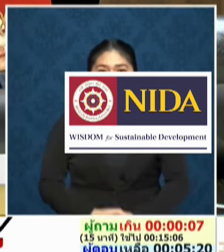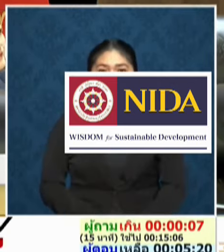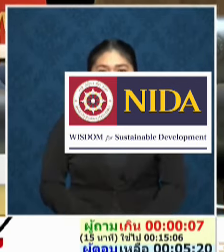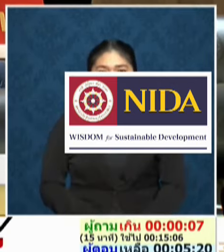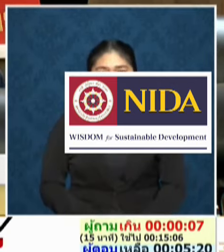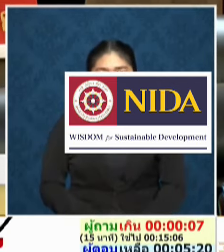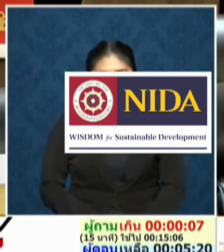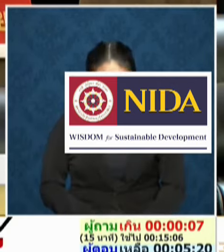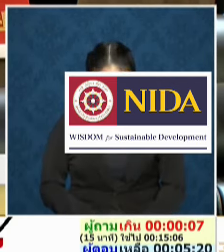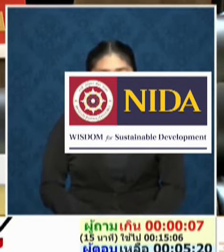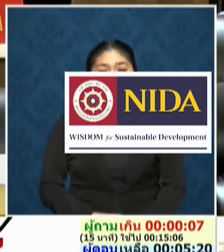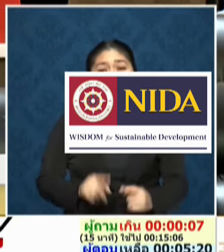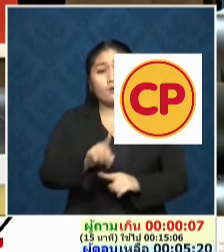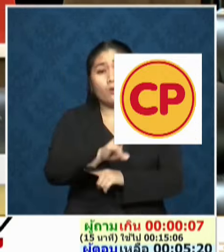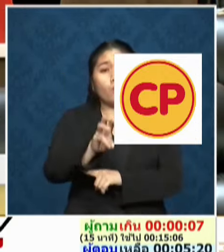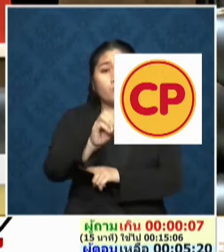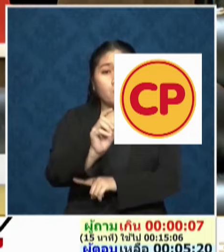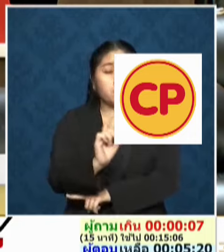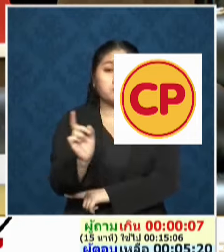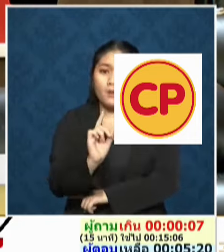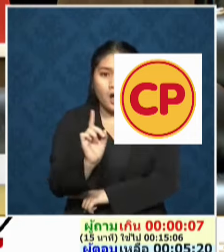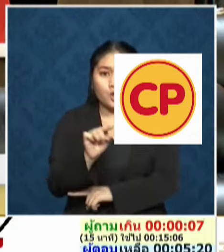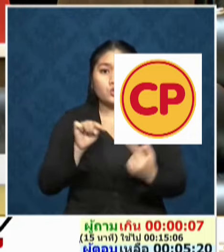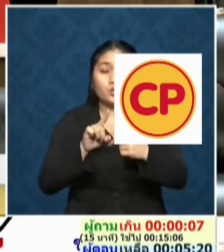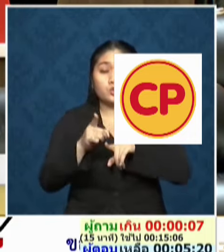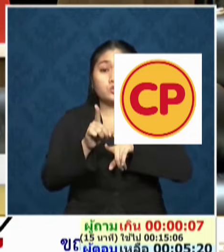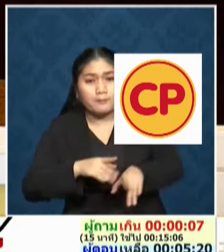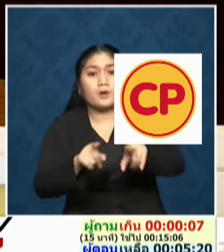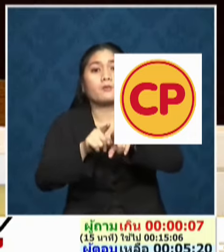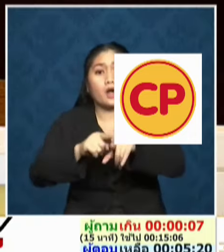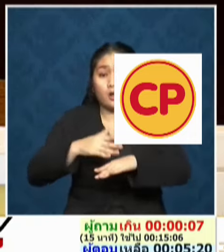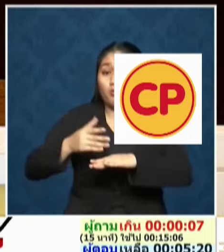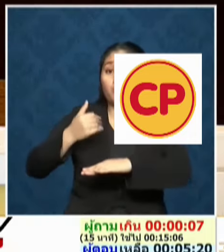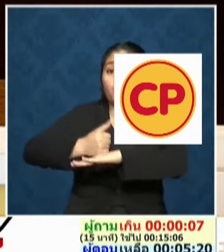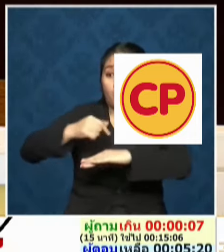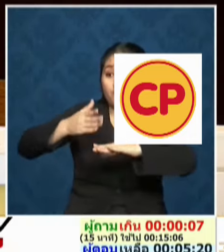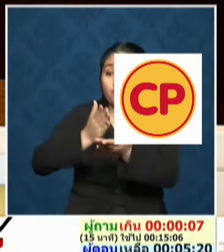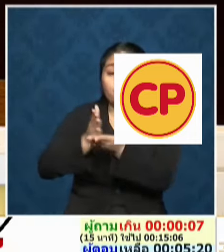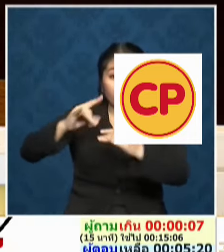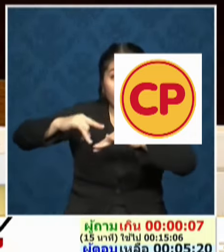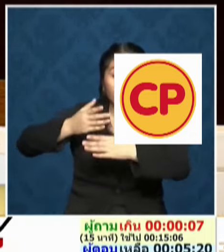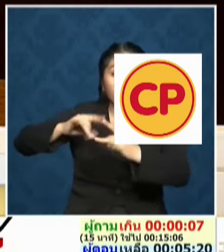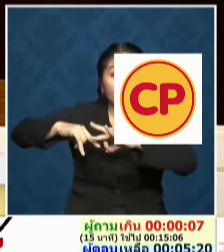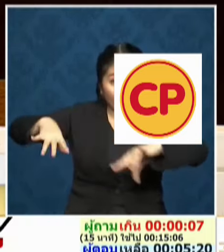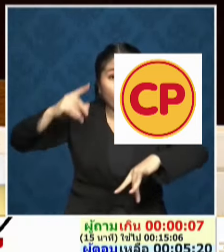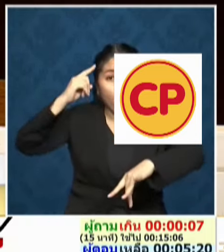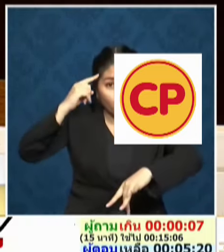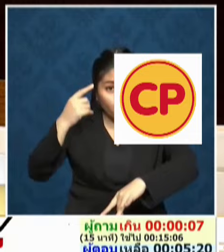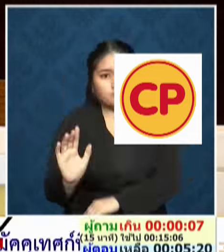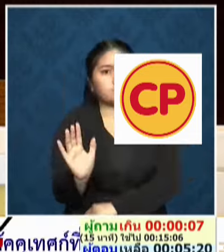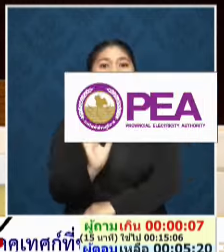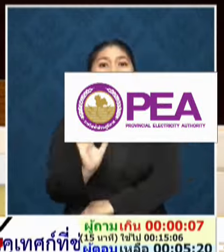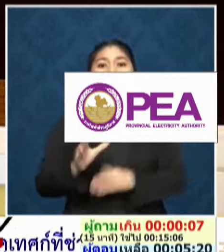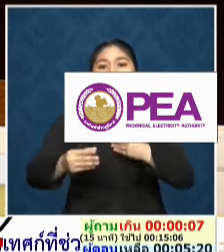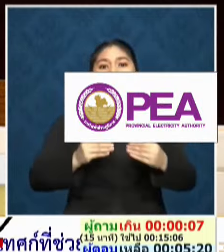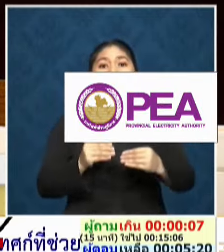15นาทีแล้วจังหวะนี้ต่อมาคนประท้วงคนท่านต่อมาท่านที่ 2คือคุณวิโรจลัคนาอดิศรจาก